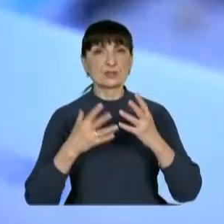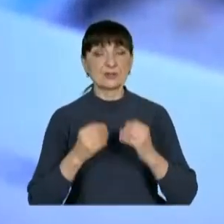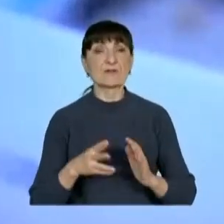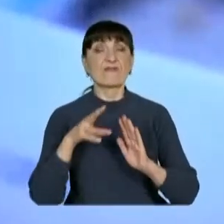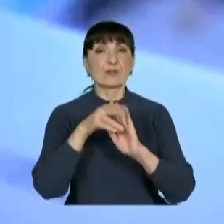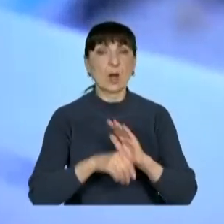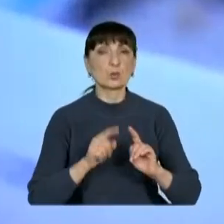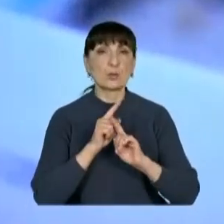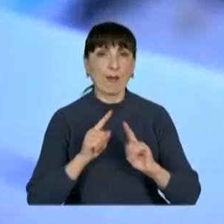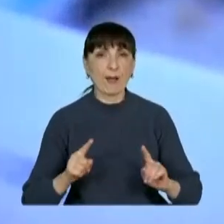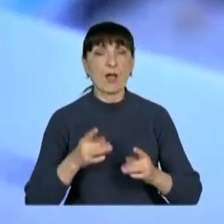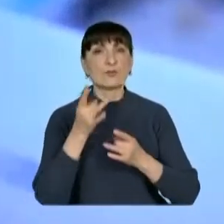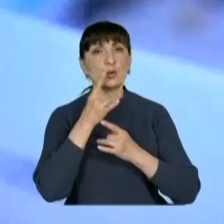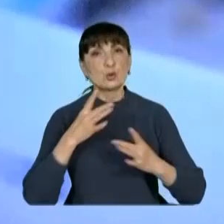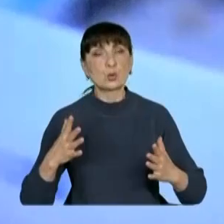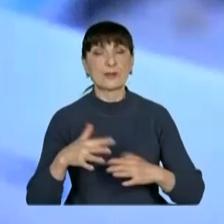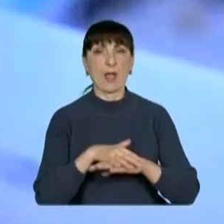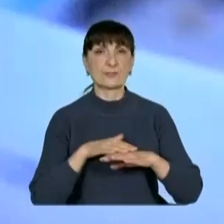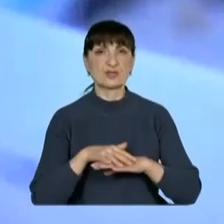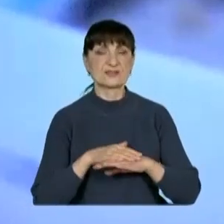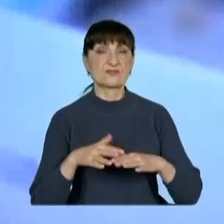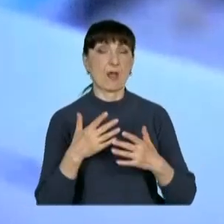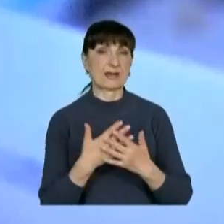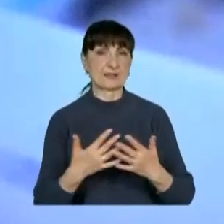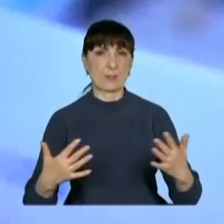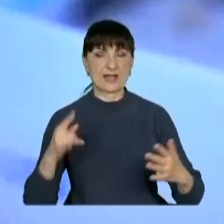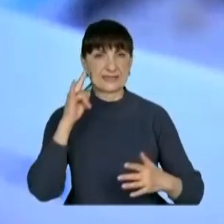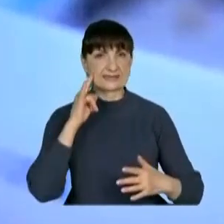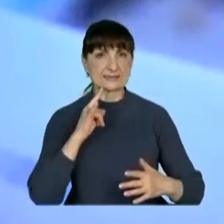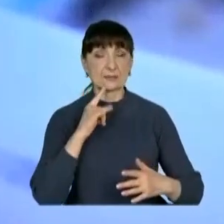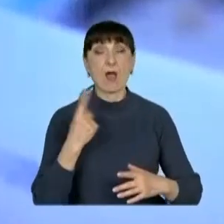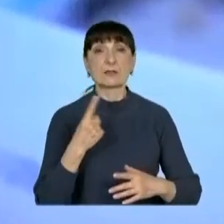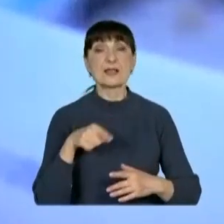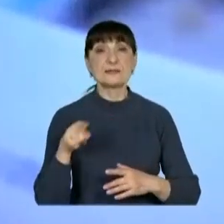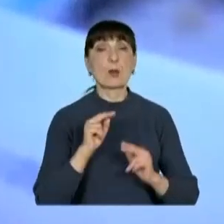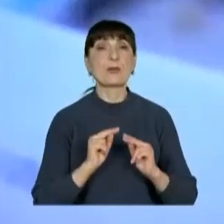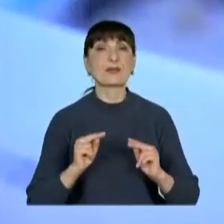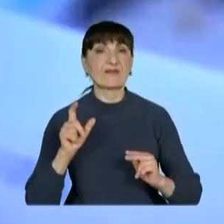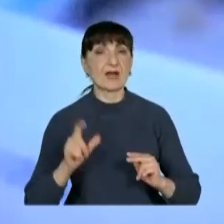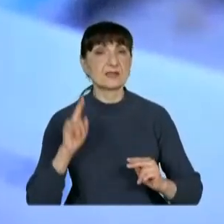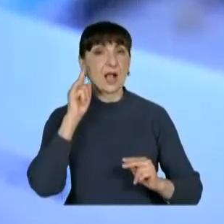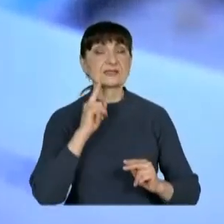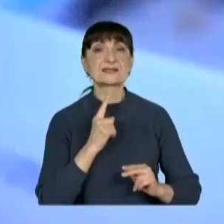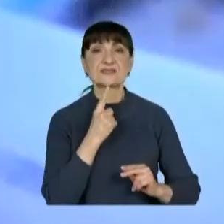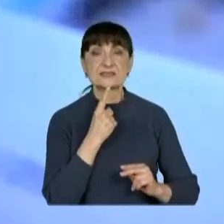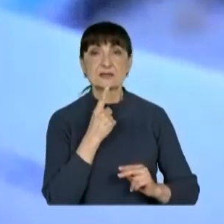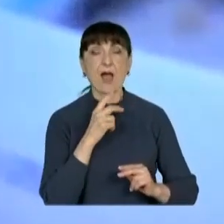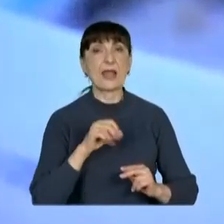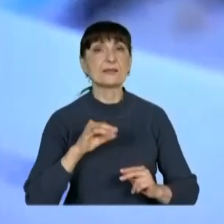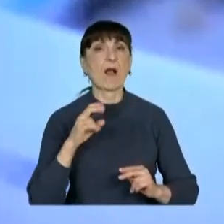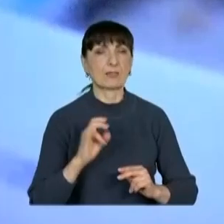свой уникальный вклад в культурное и общественное разнообразие страны. Одна из них – преподаватель казахского языка Алина